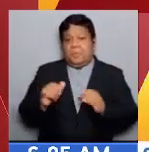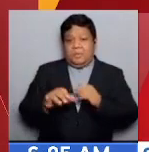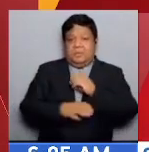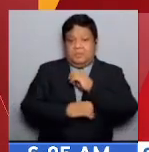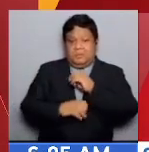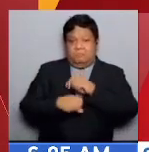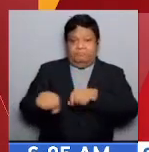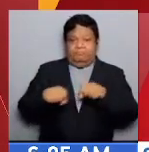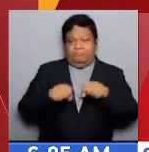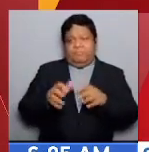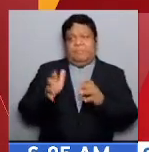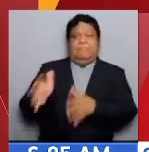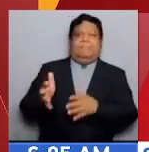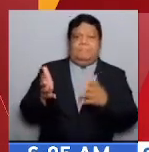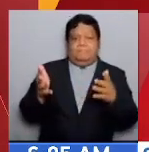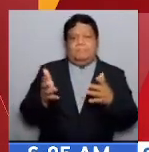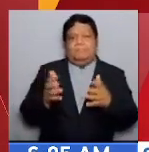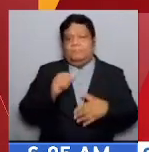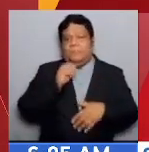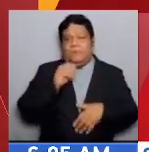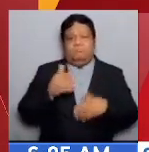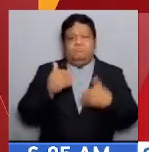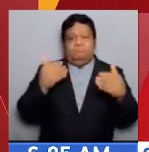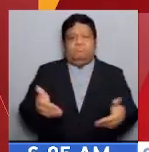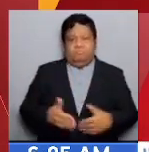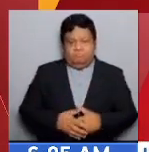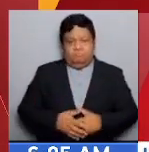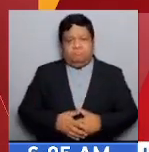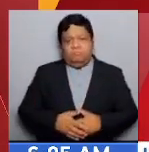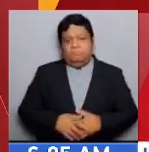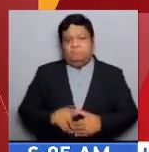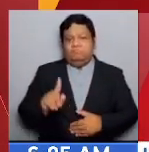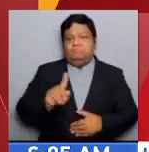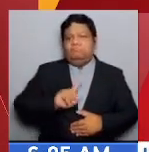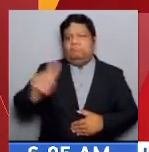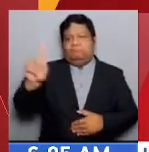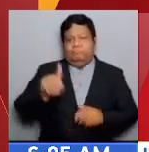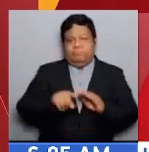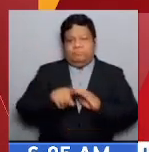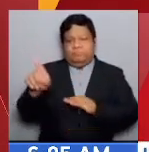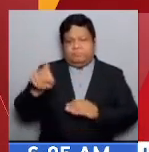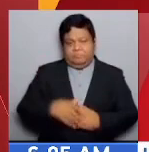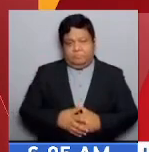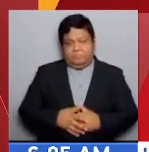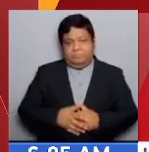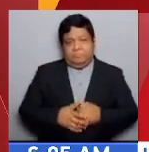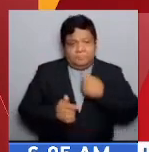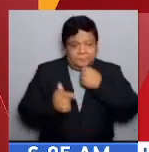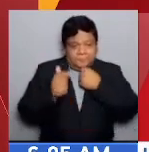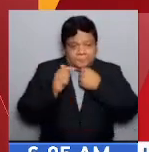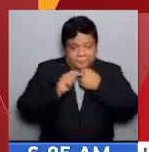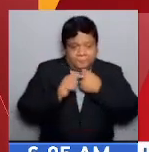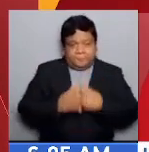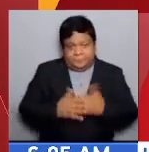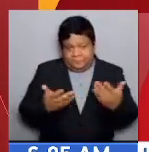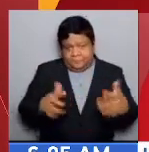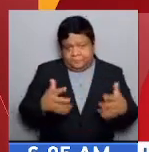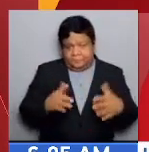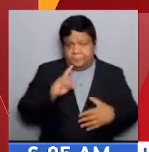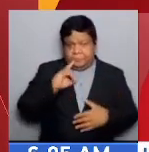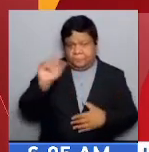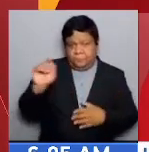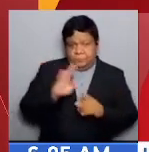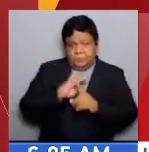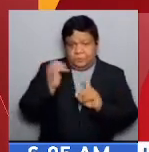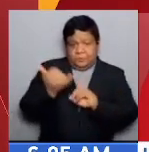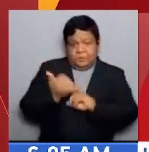na niya tinuloy. Tumakbo na sila. Nai-report na sa barangay ang pagnanakaw. Inalam pa ng mga otoridad ang